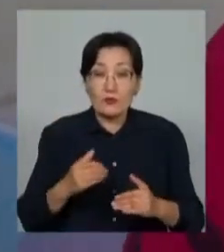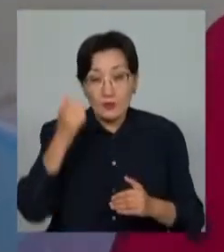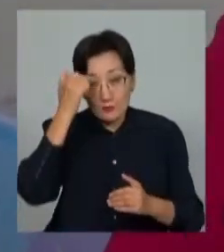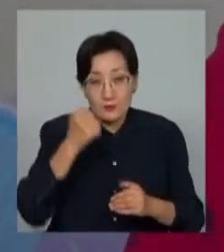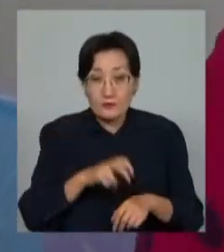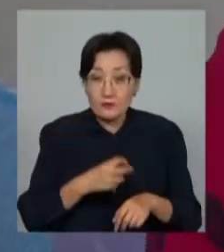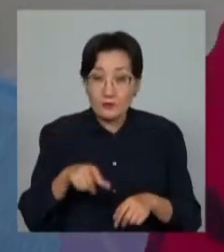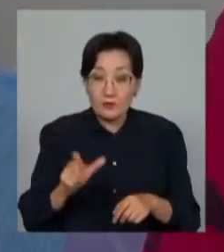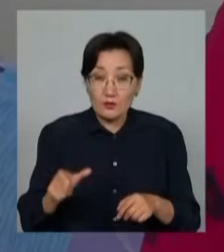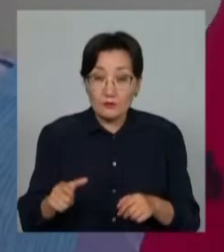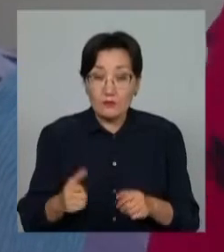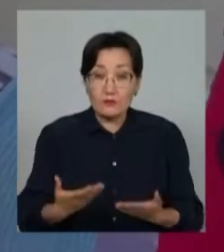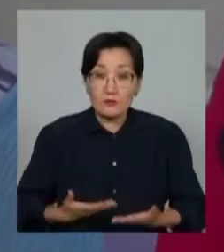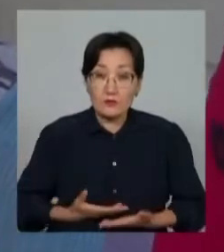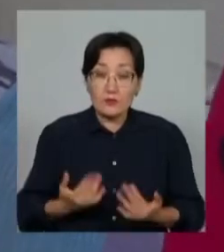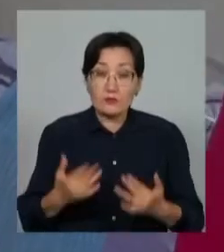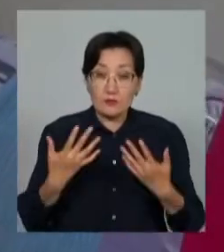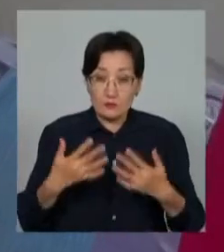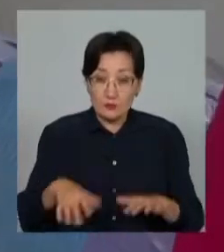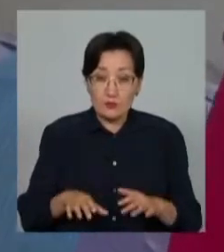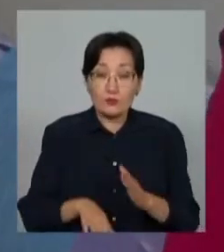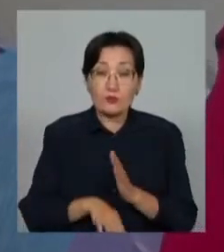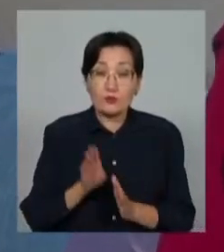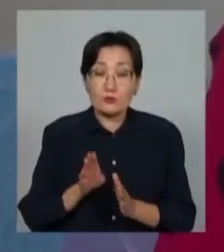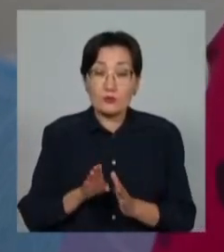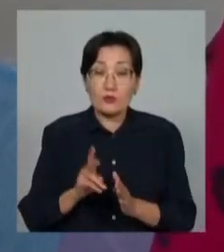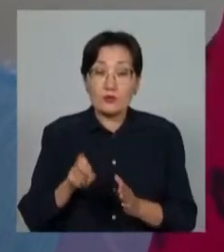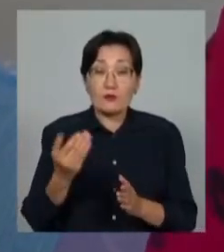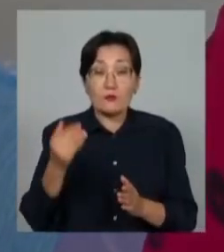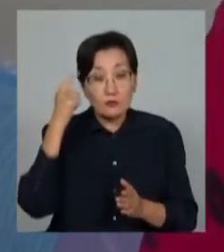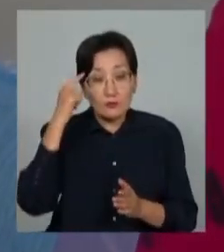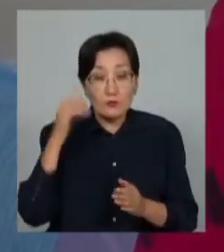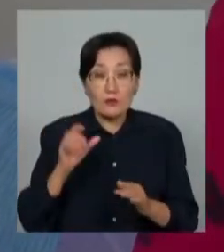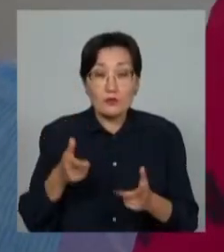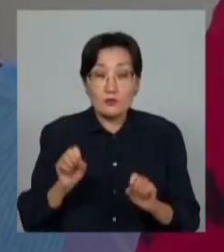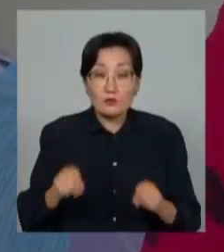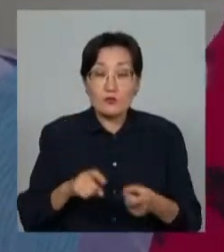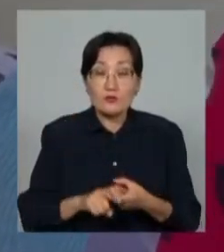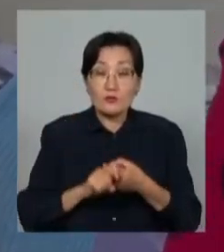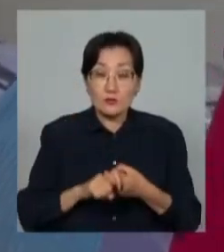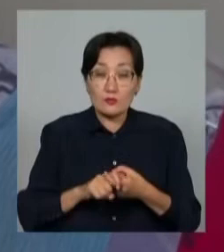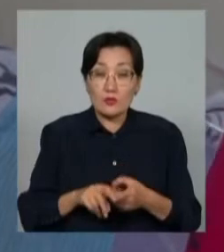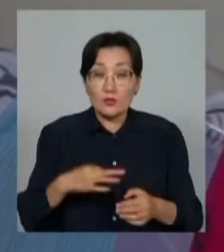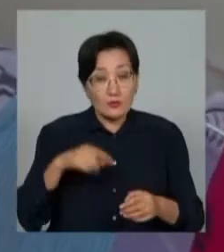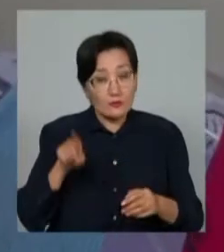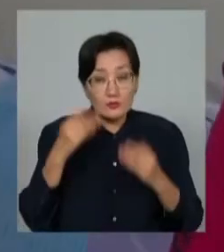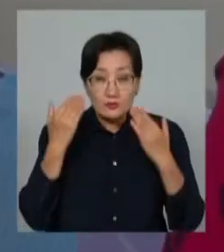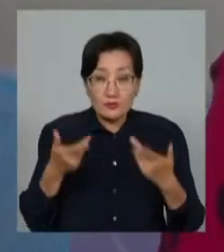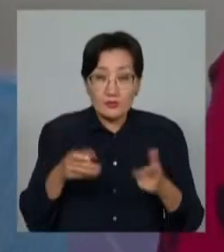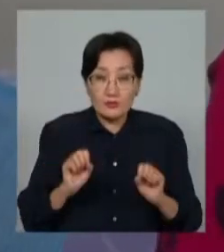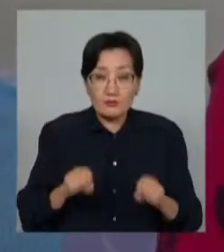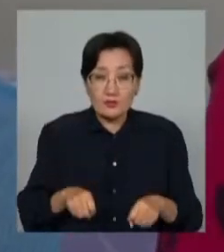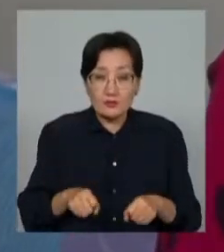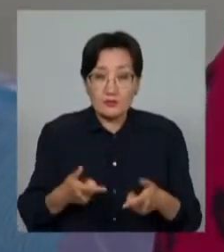докторам, выжила. Сегодня уже лучше. Хорошо. Как вы думаете, где вы могли подхватить болезнь? Я даже не знаю, где